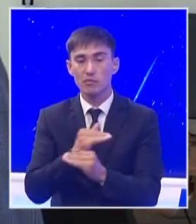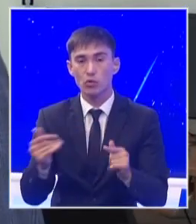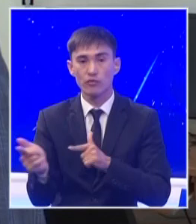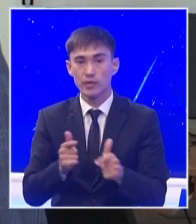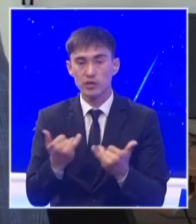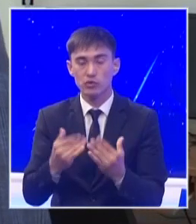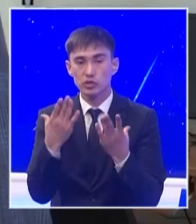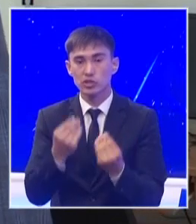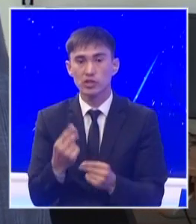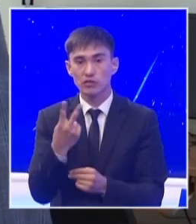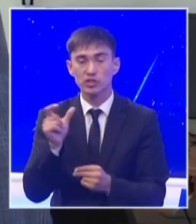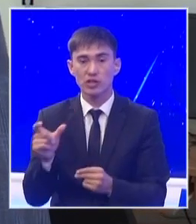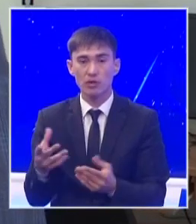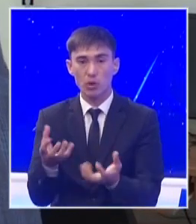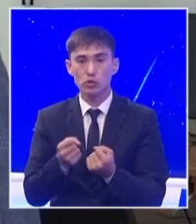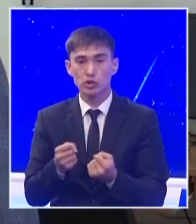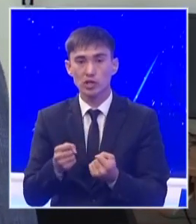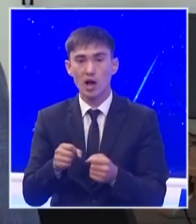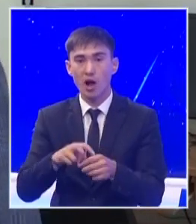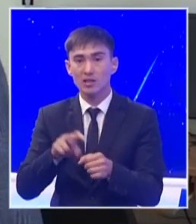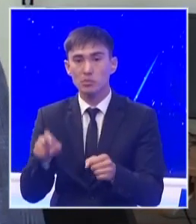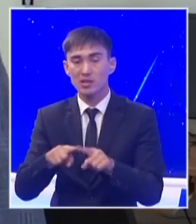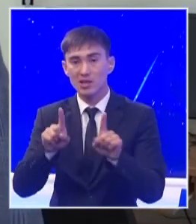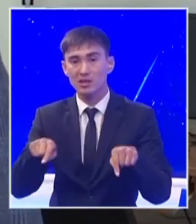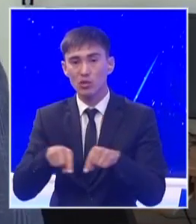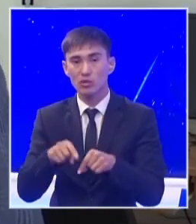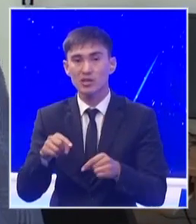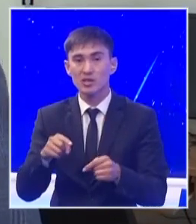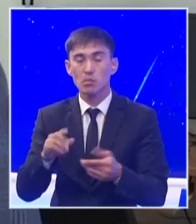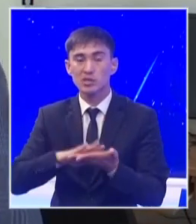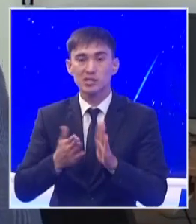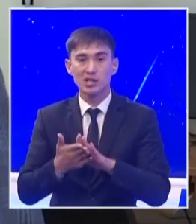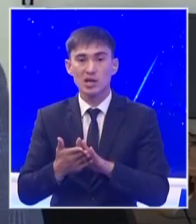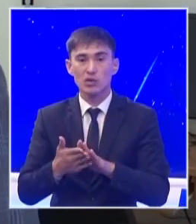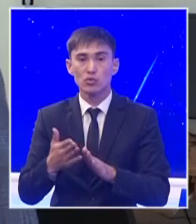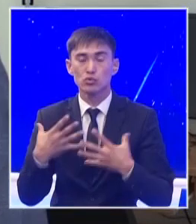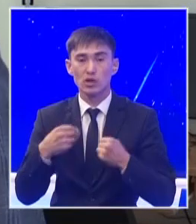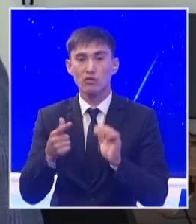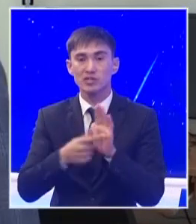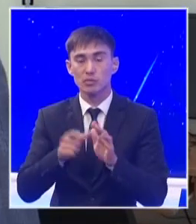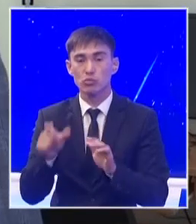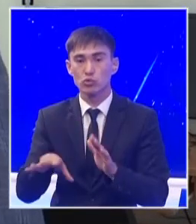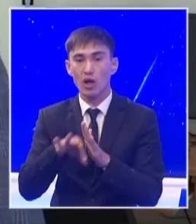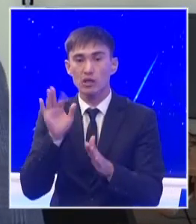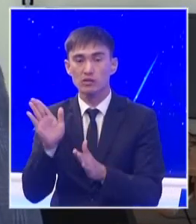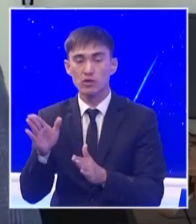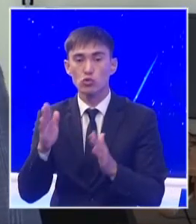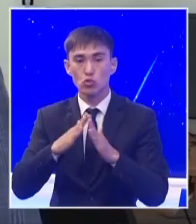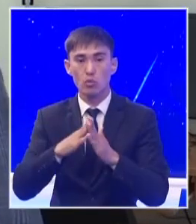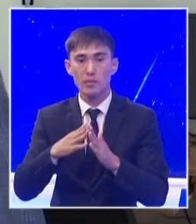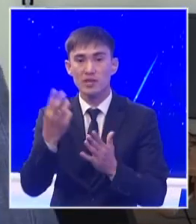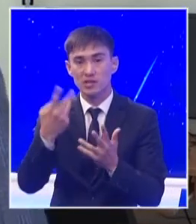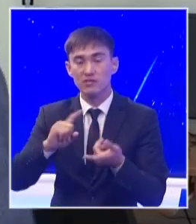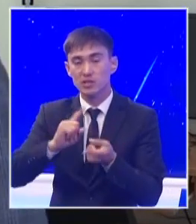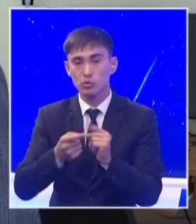На сегодняшний день двое человек получили открепительные талоны. Семеро по состоянию здоровья голосовать будут дома. Цифры, конечно, еще могут измениться